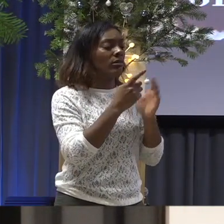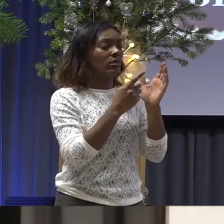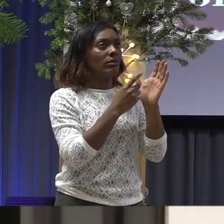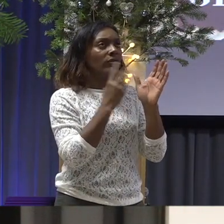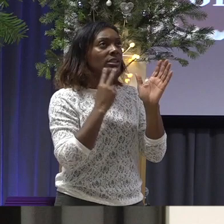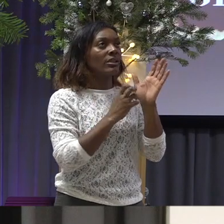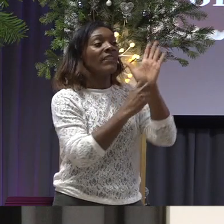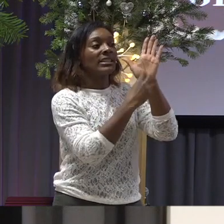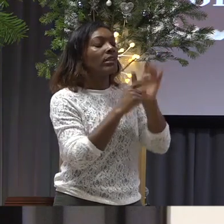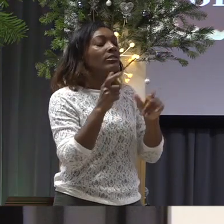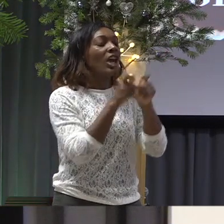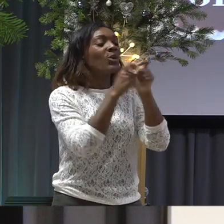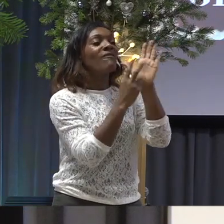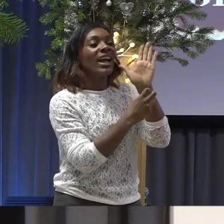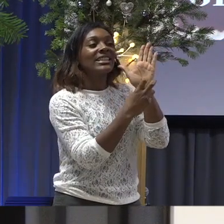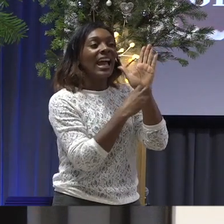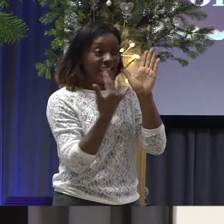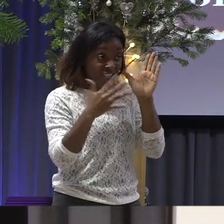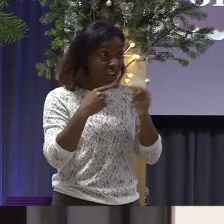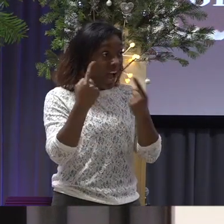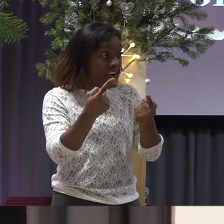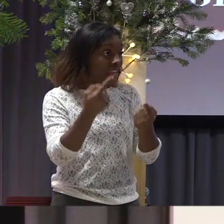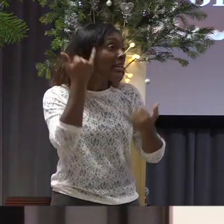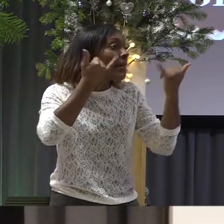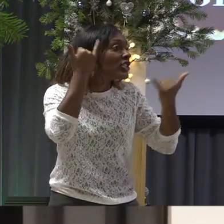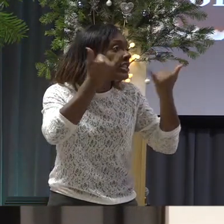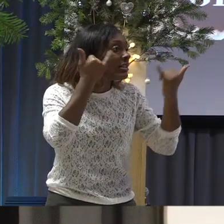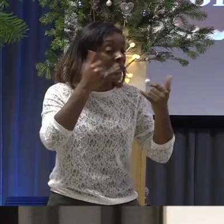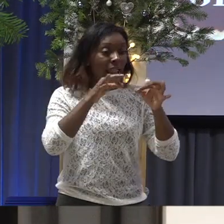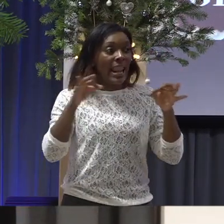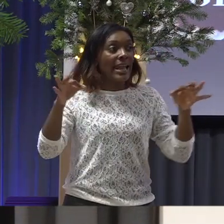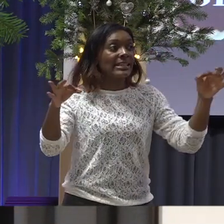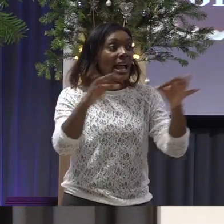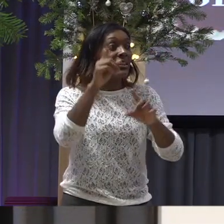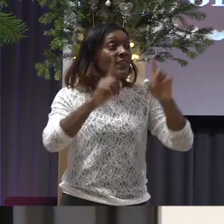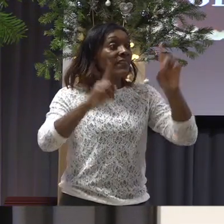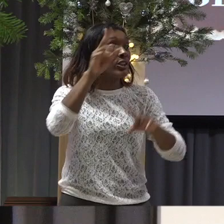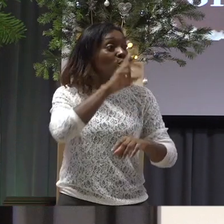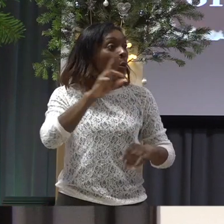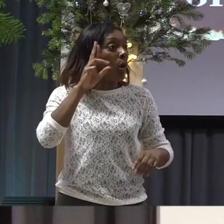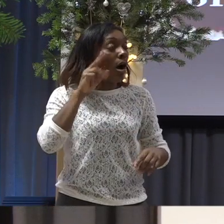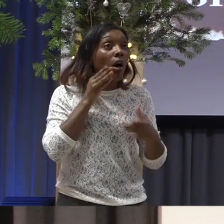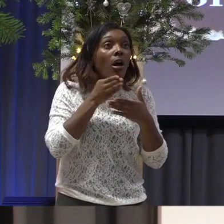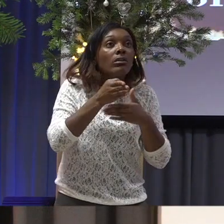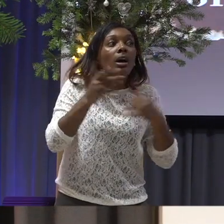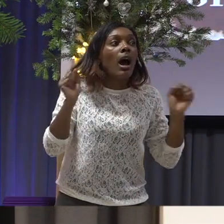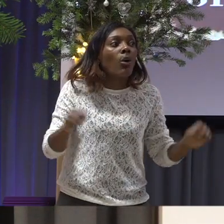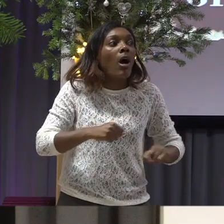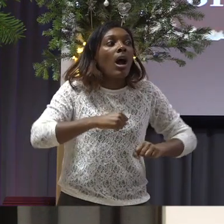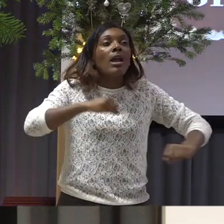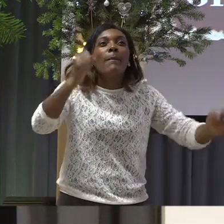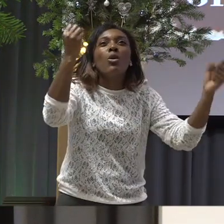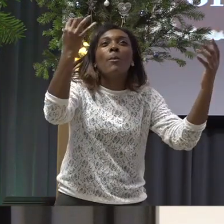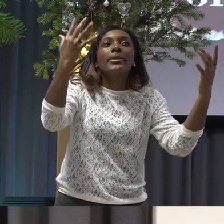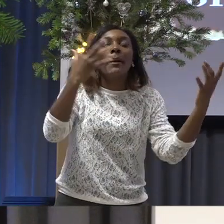vaut la peine. On a tout ce qu'il faut. Ça vous donne une image. Vous avez la salle des fêtes du roi. C'est impressionnant. Et donc, le